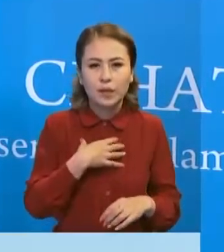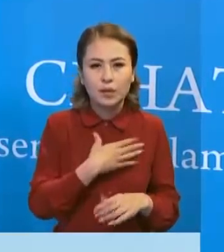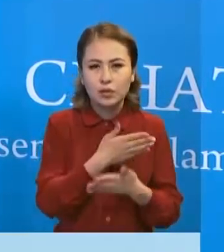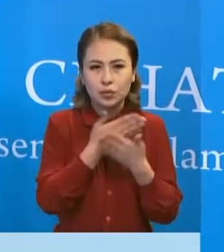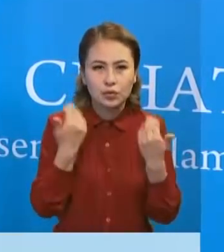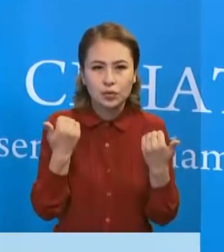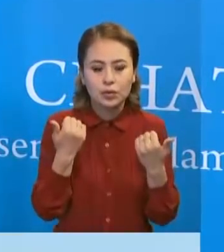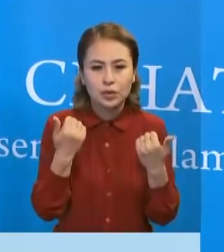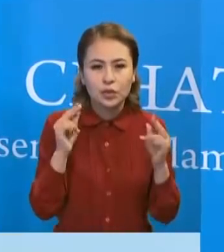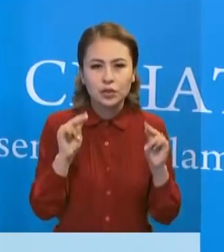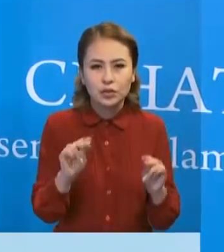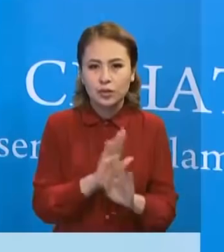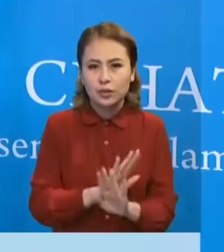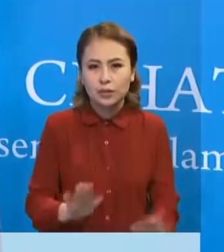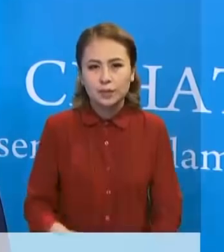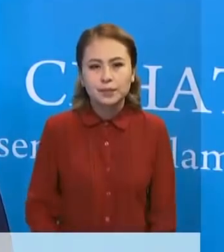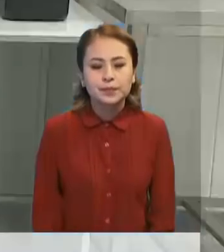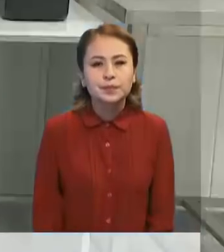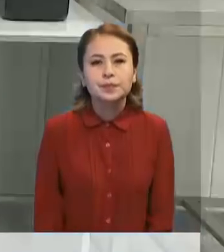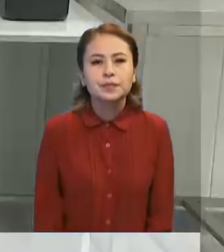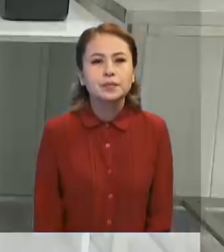шындыққа сәйкес келмейді.